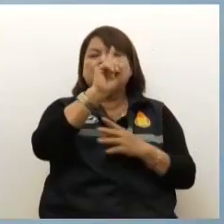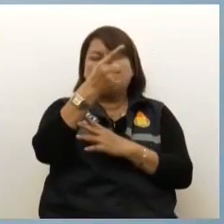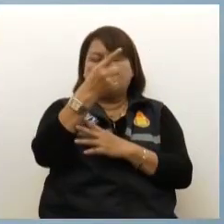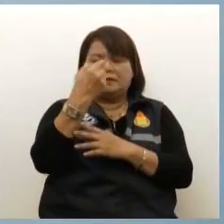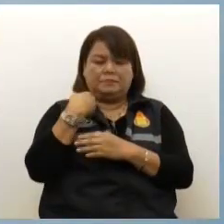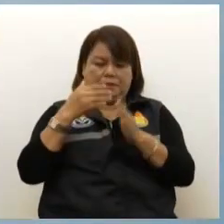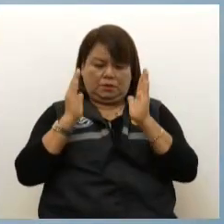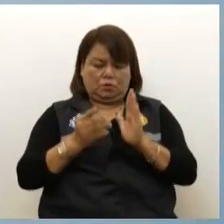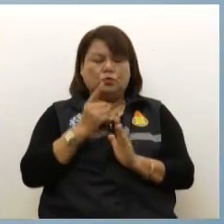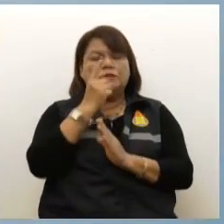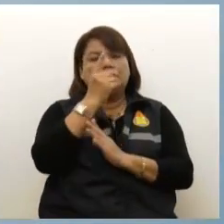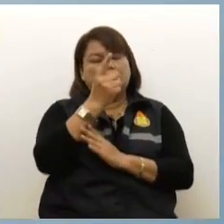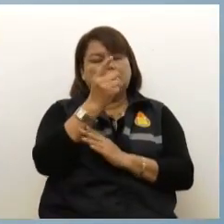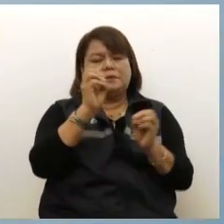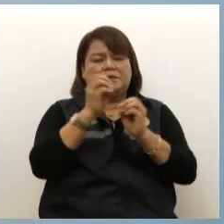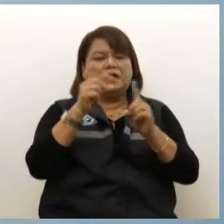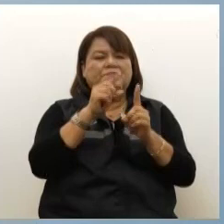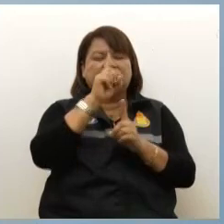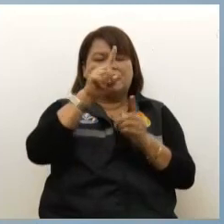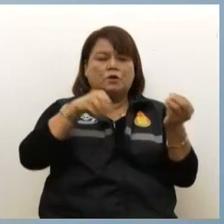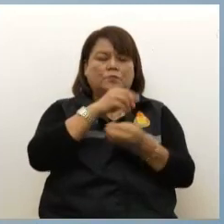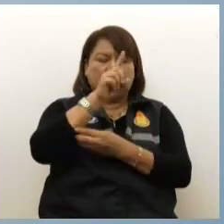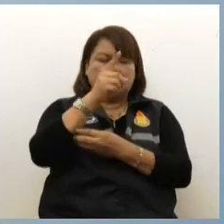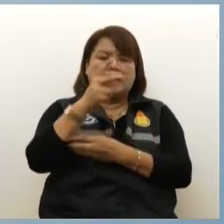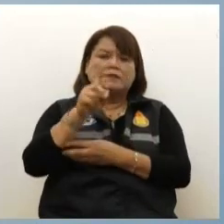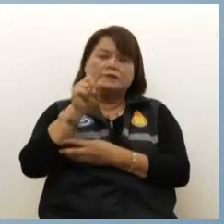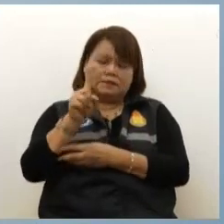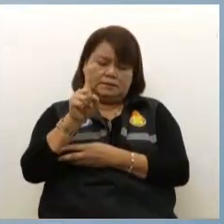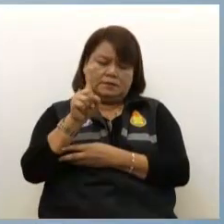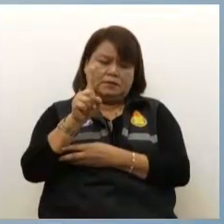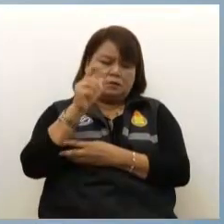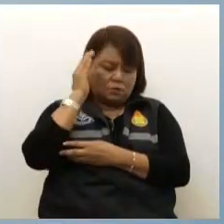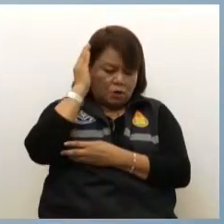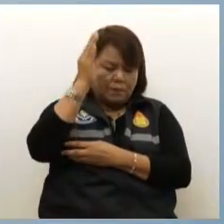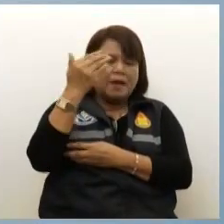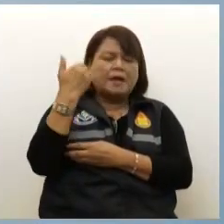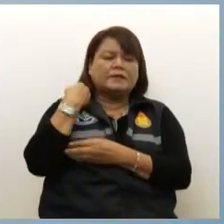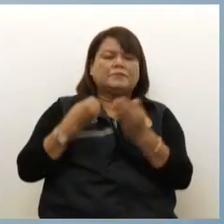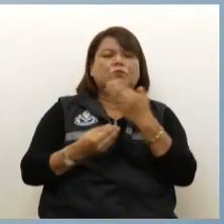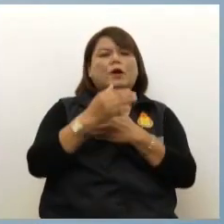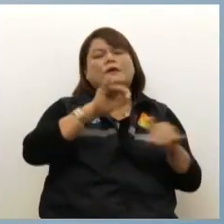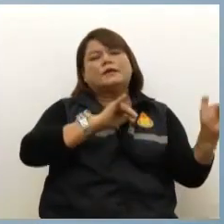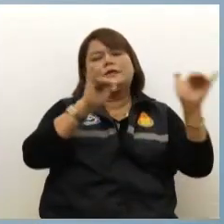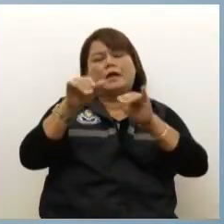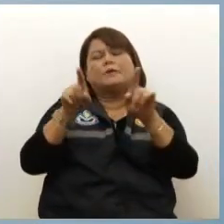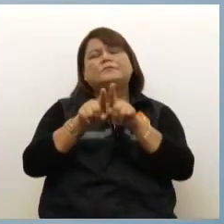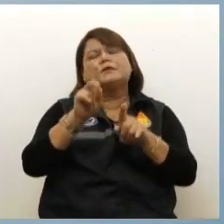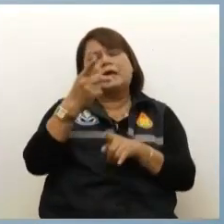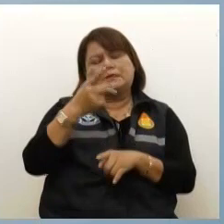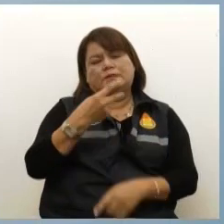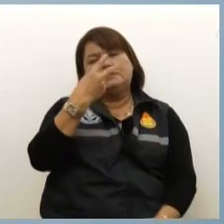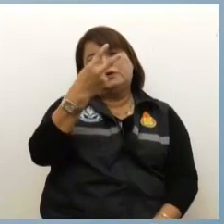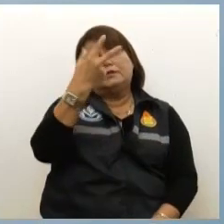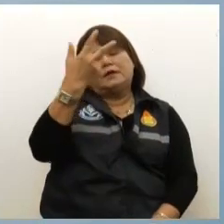คำสั่งรอบที่หนึ่งครั้งที่หนึ่งอีกคนต่อมาอาจจะเป็นได้ย้ายรอบที่หนึ่งครั้งที่สองหรือครั้งที่สามอ